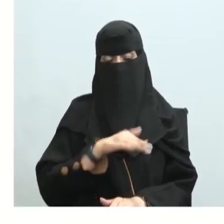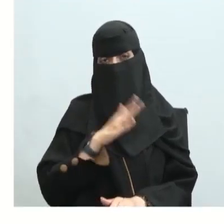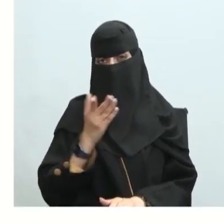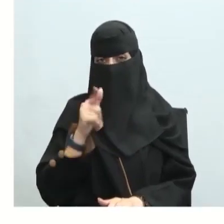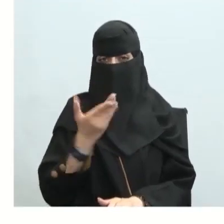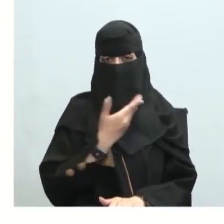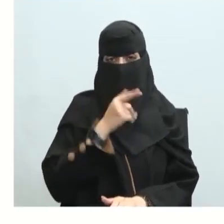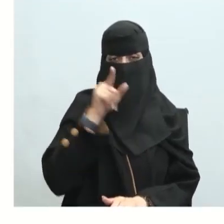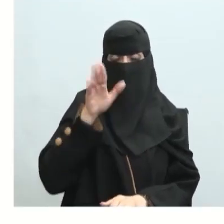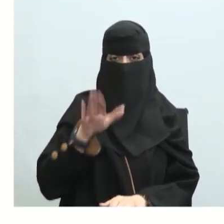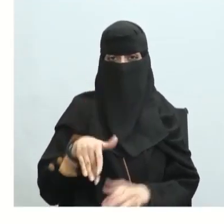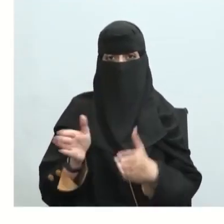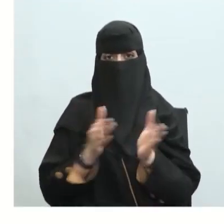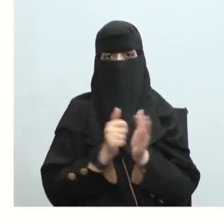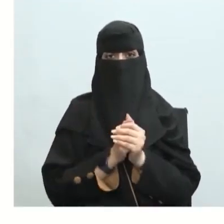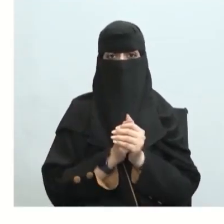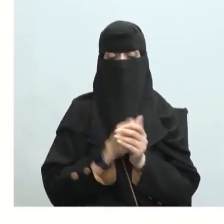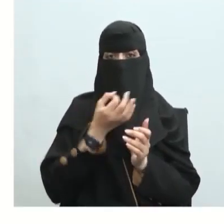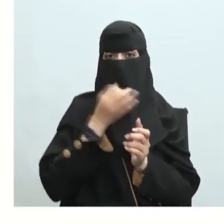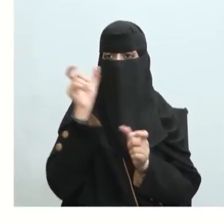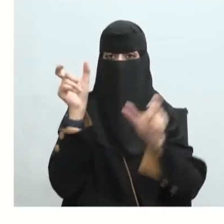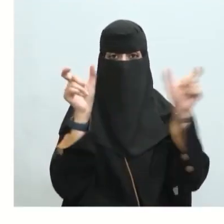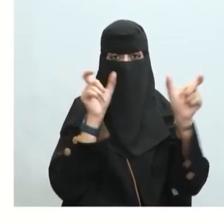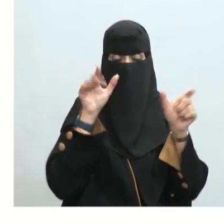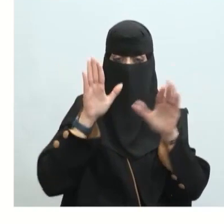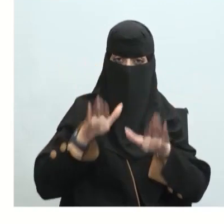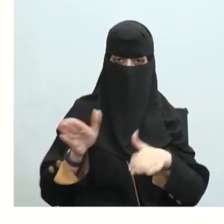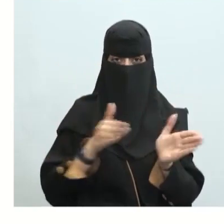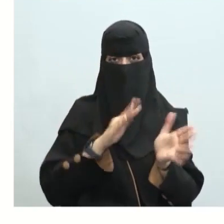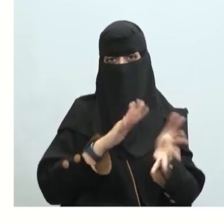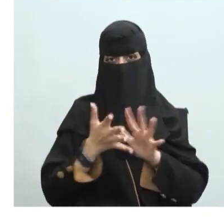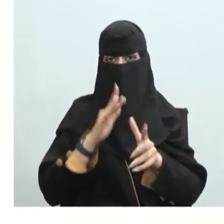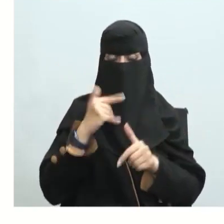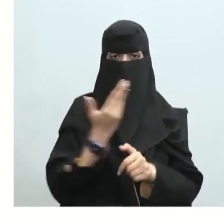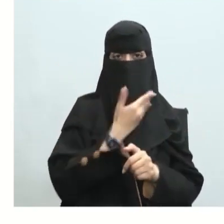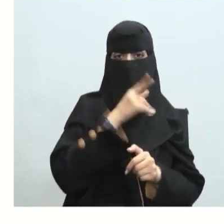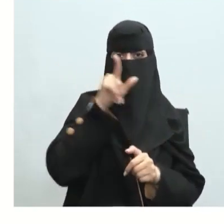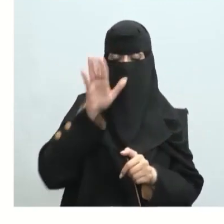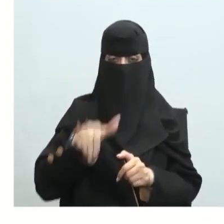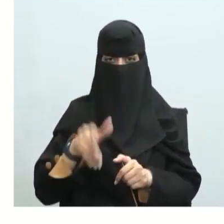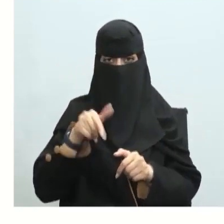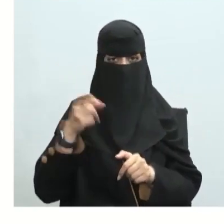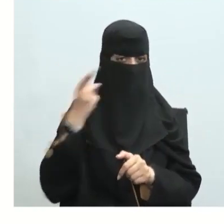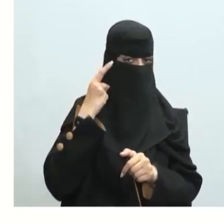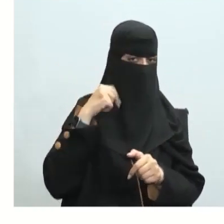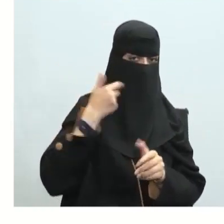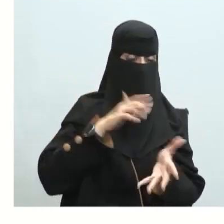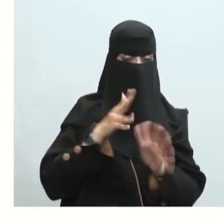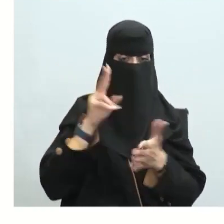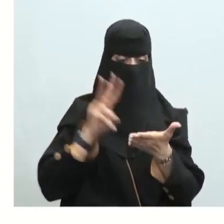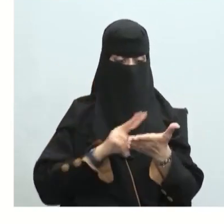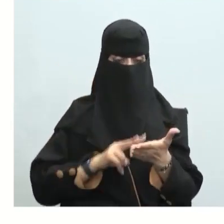تتاثر في الالفاظ المذكوره بعض الالفاظ تكون لها تاثير في المستمع و سواء او